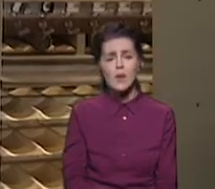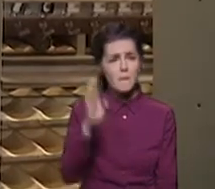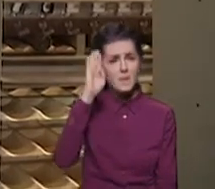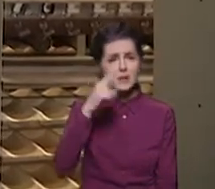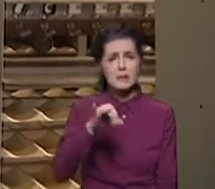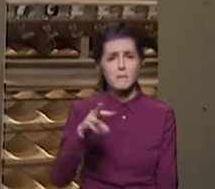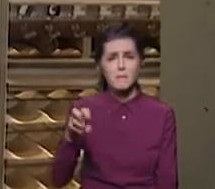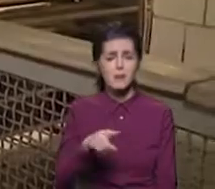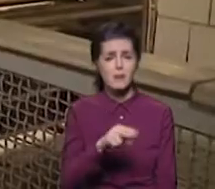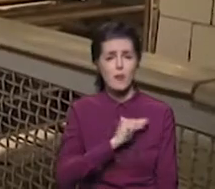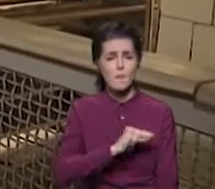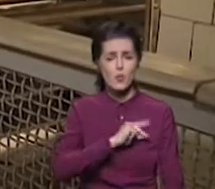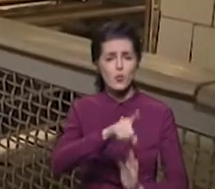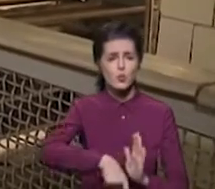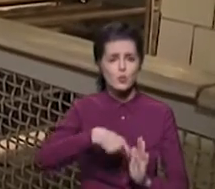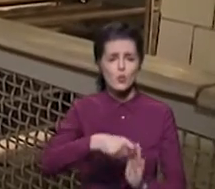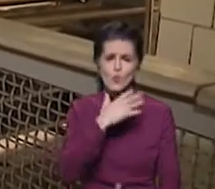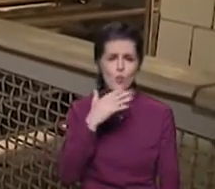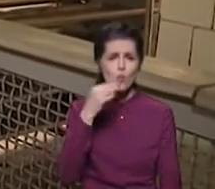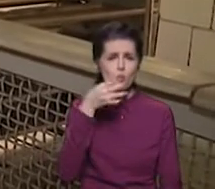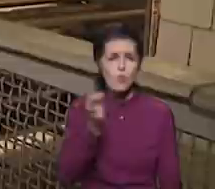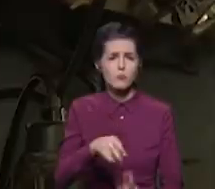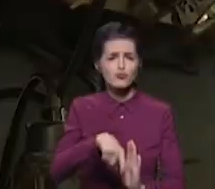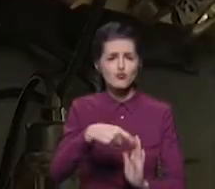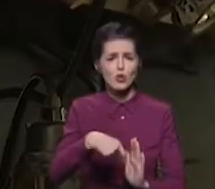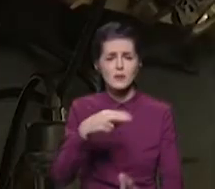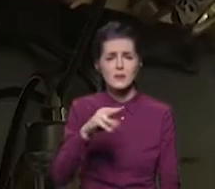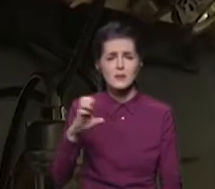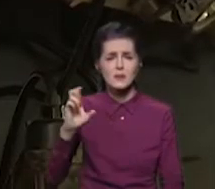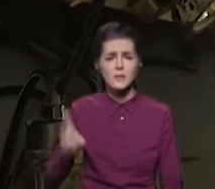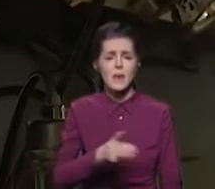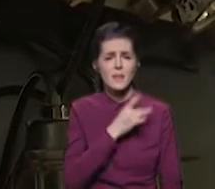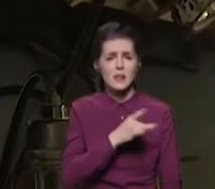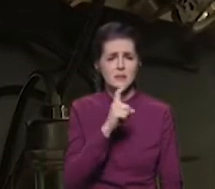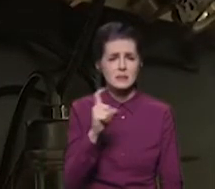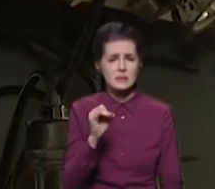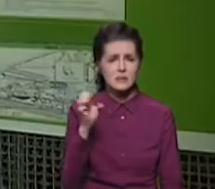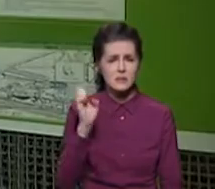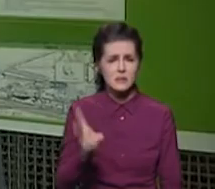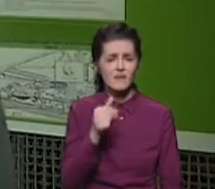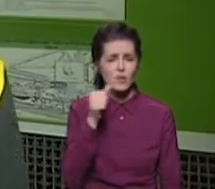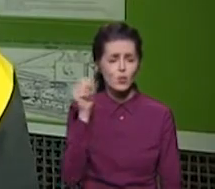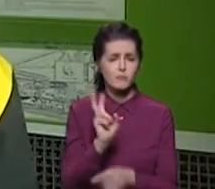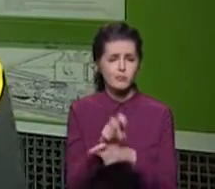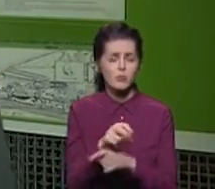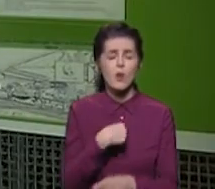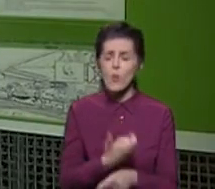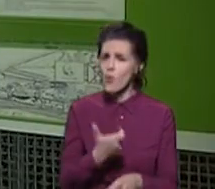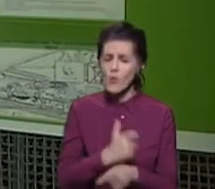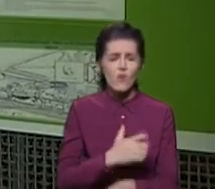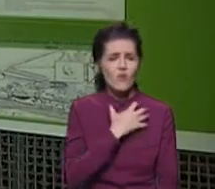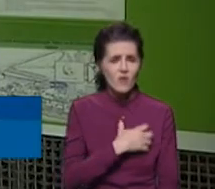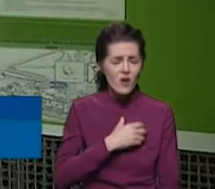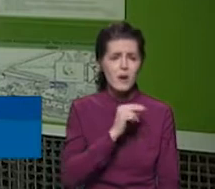Дмитро Гірник має чималий досвід роботи на шахту ДТЕК Білозерське, прийшов рік тому. Для нас очень важна работа